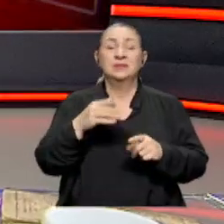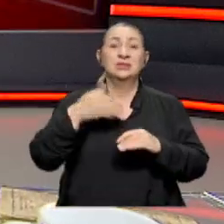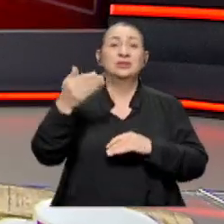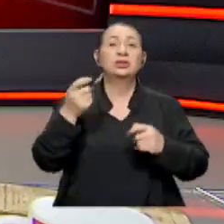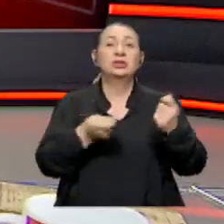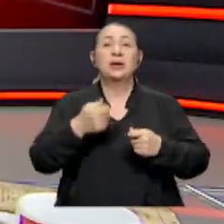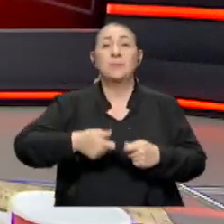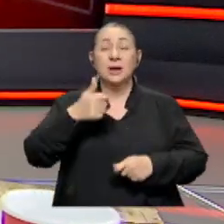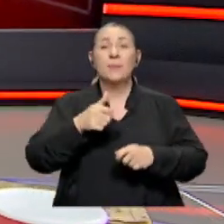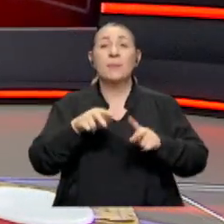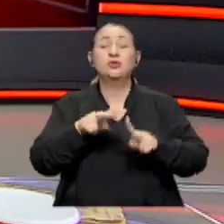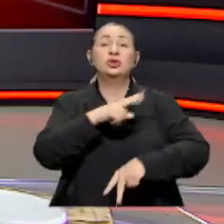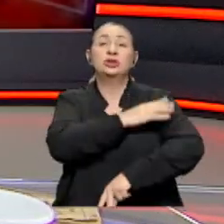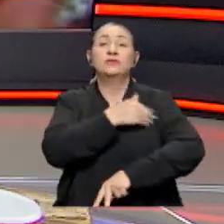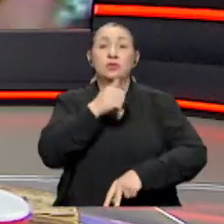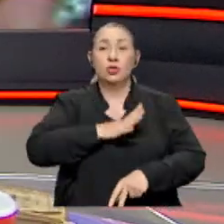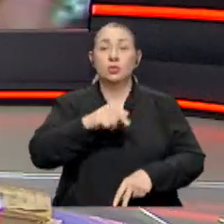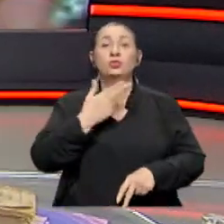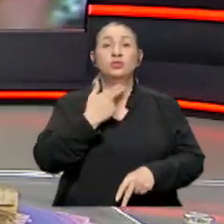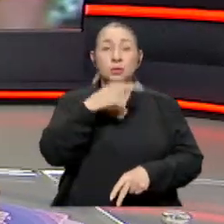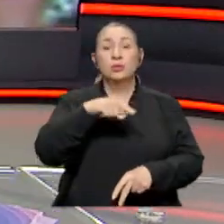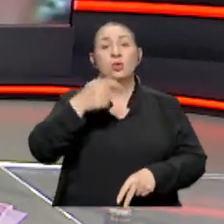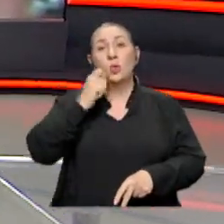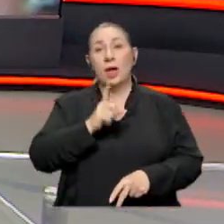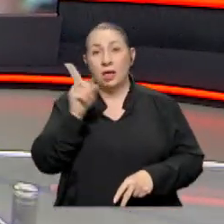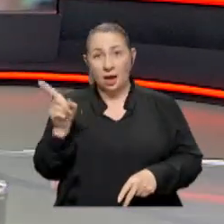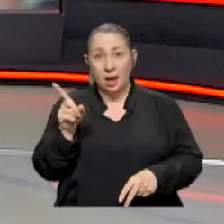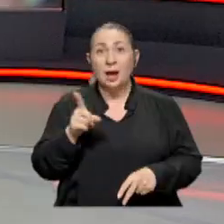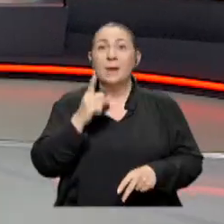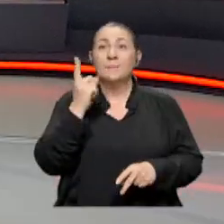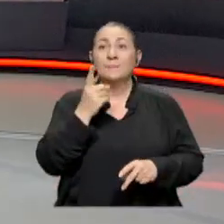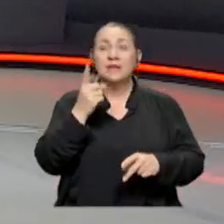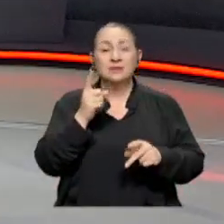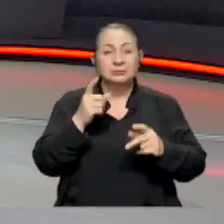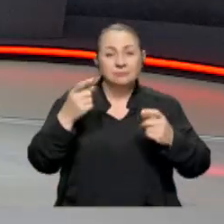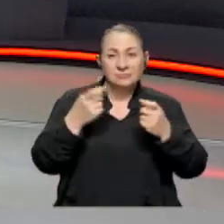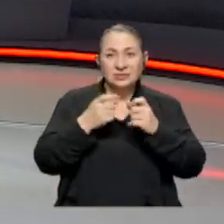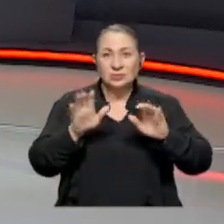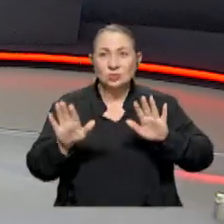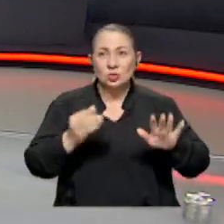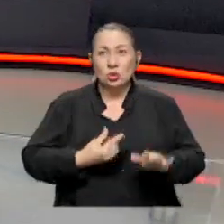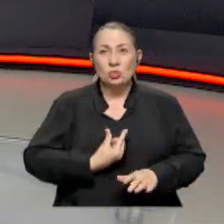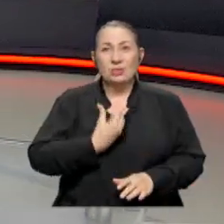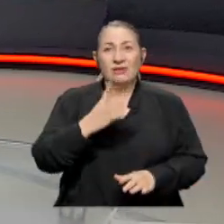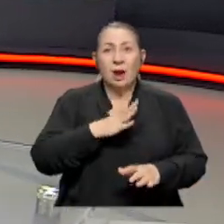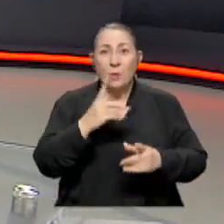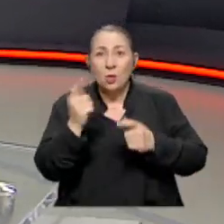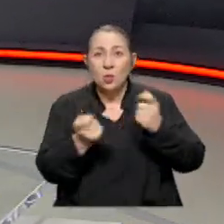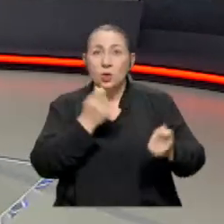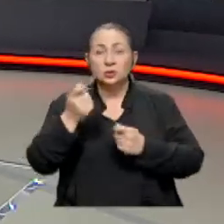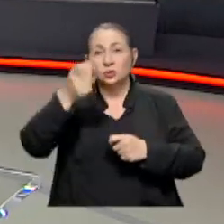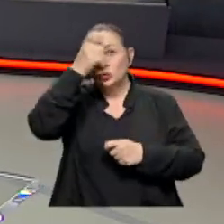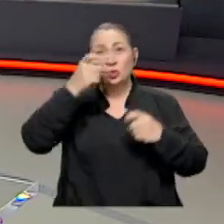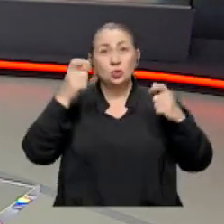Dışişleri Bakanı Mevlüt Çavuşoğlu dün Rusya'daydı, bugün Ukrayna'daydı. Bir ateşkes ümidi var mı? Onun peşinde